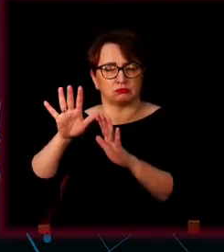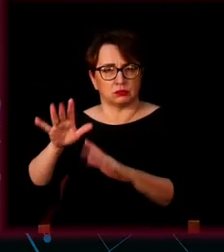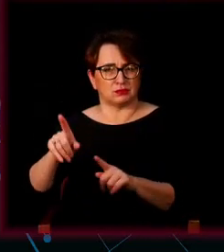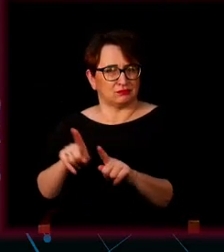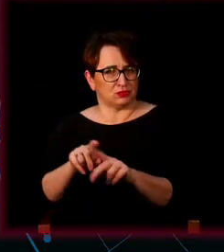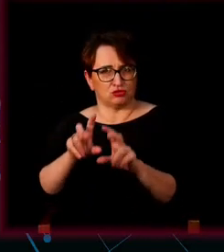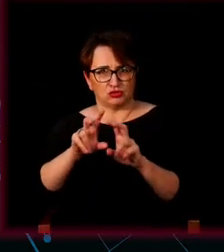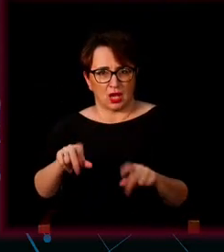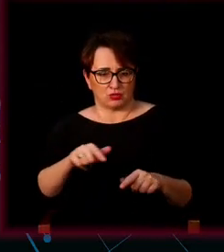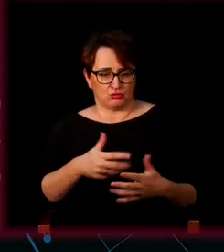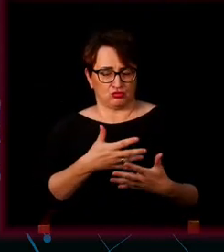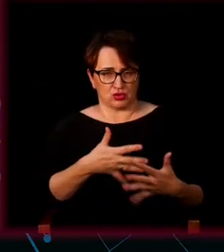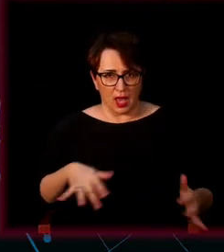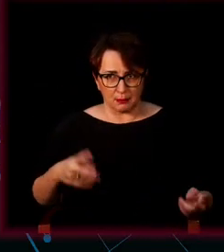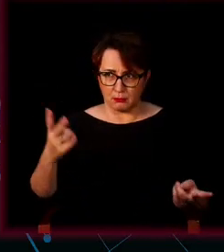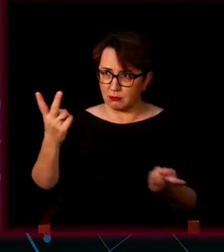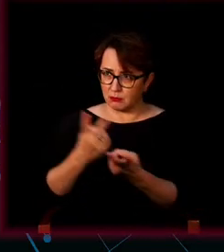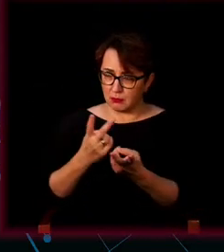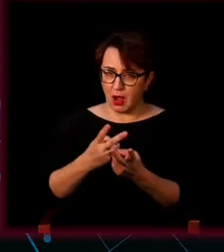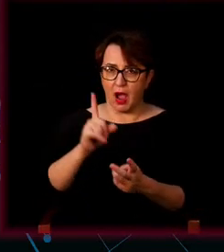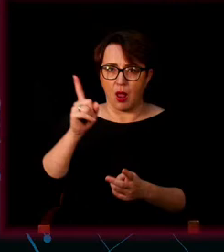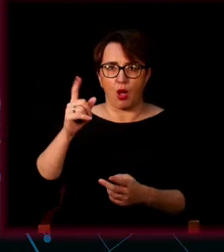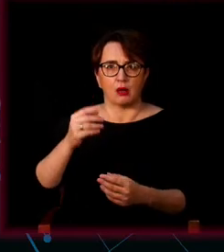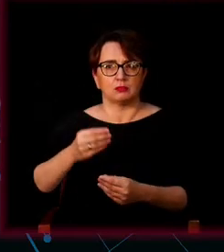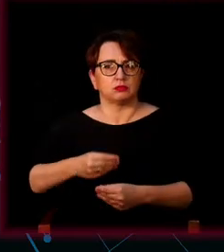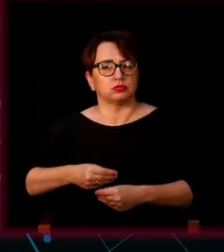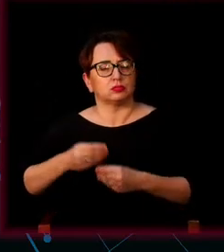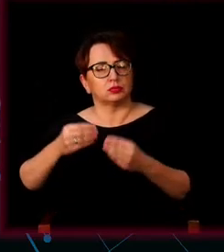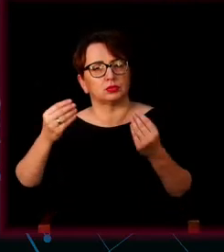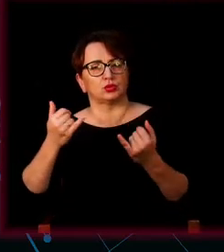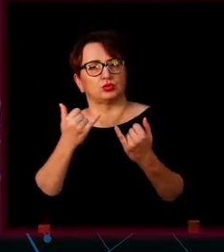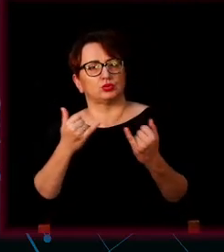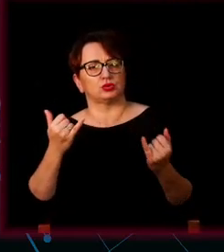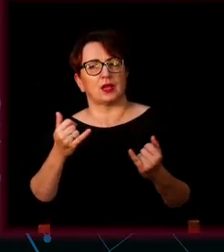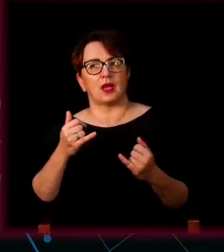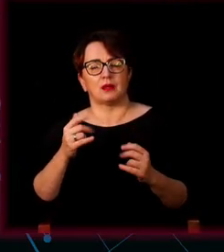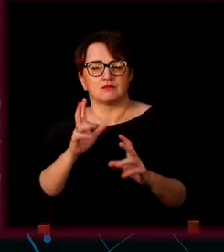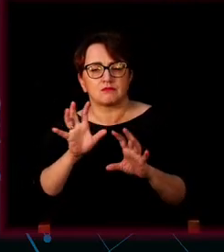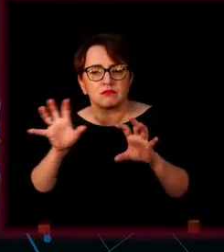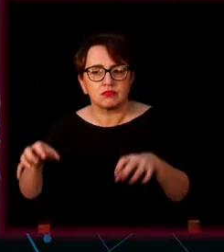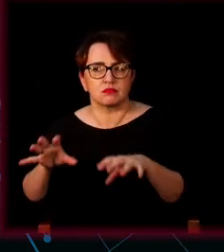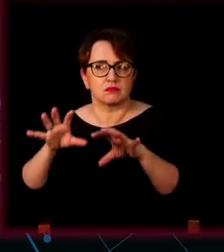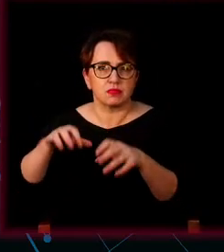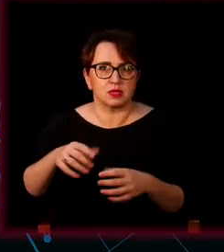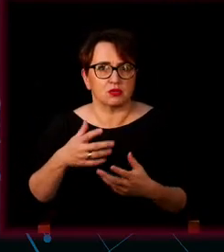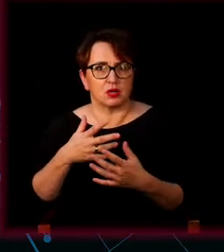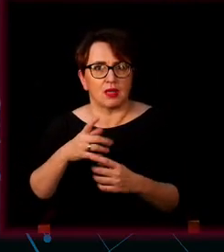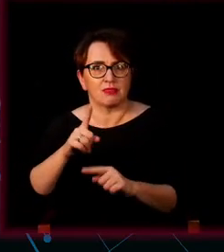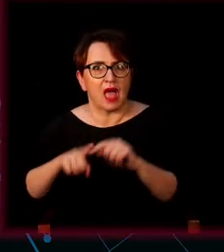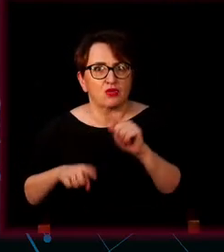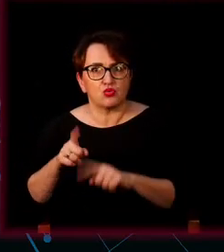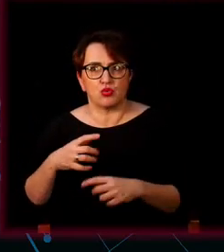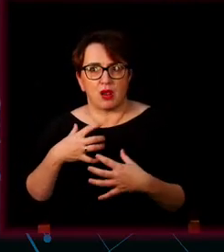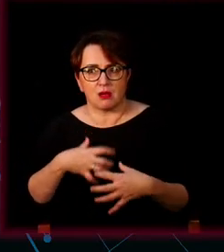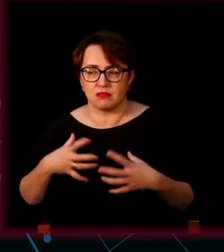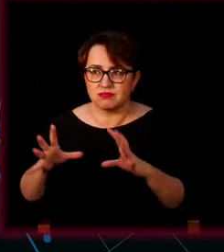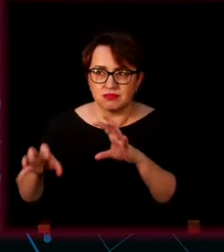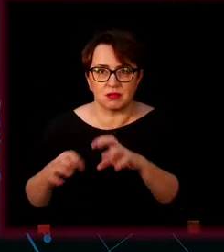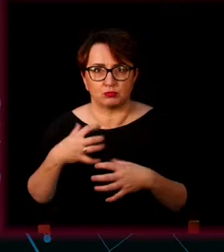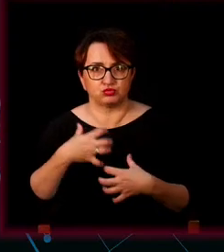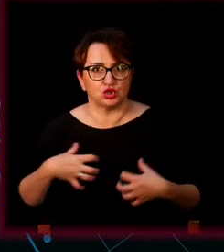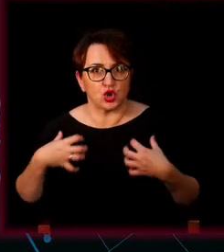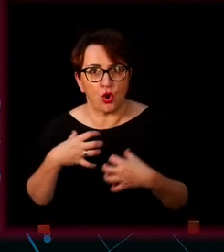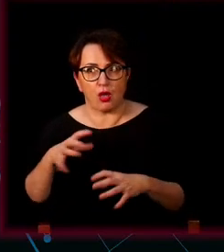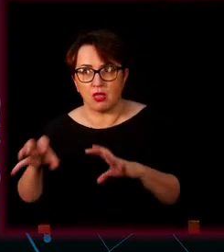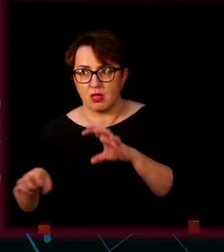czasu, co my na Ziemi, to po prostu nie opanowała tej planety, nie opanowała natury, nie opanowała przyrody